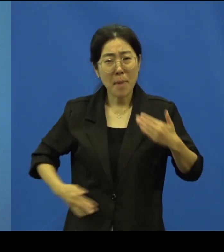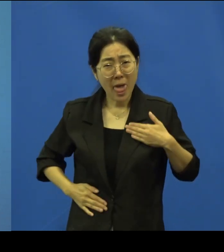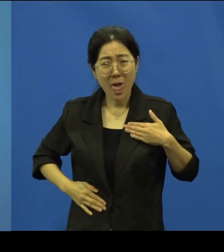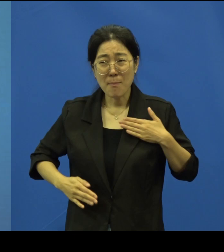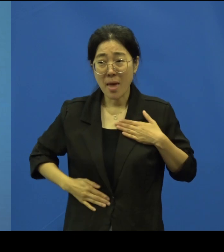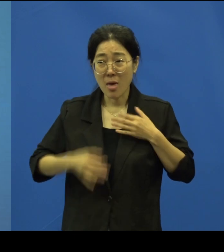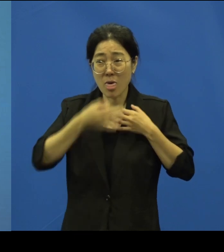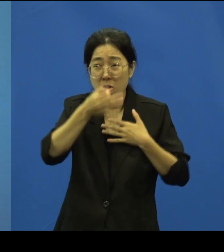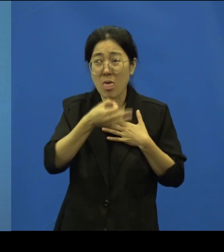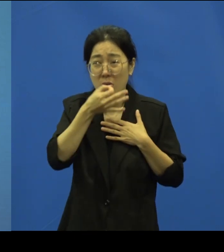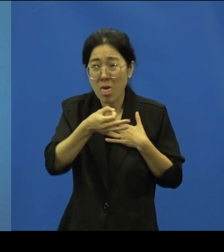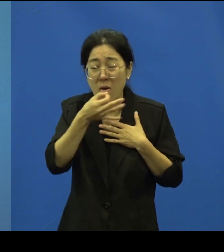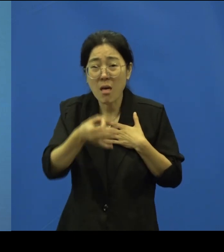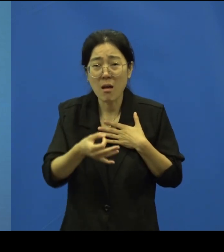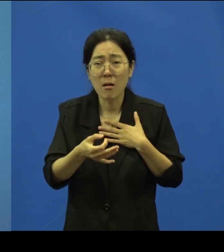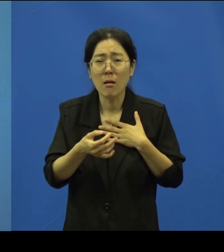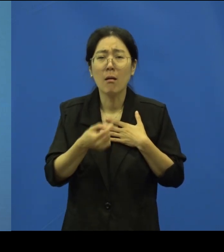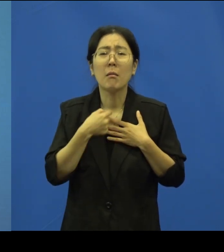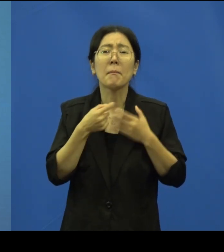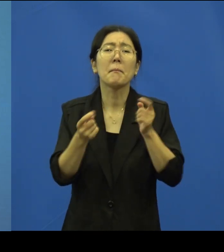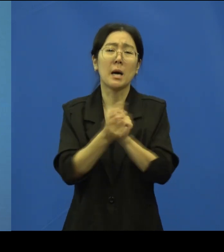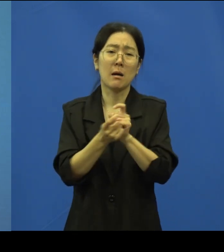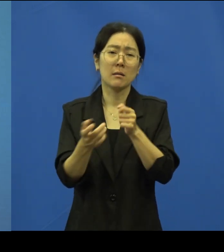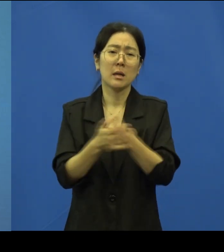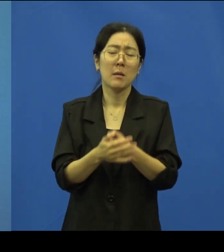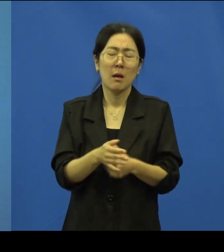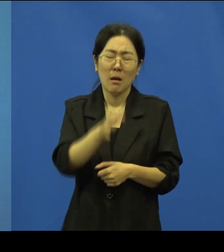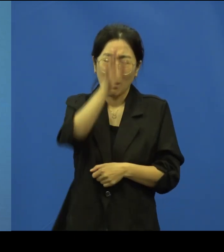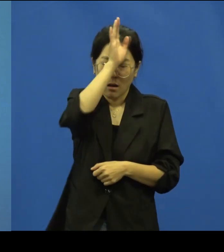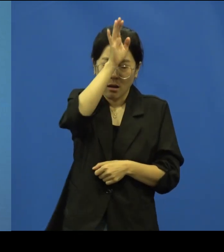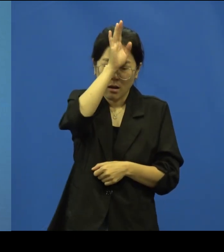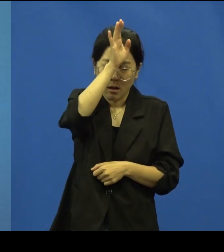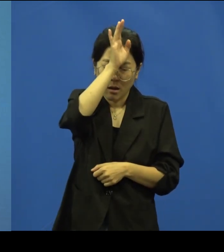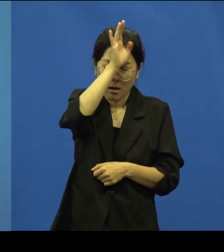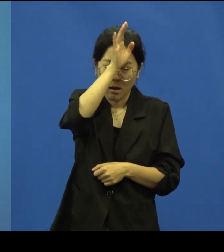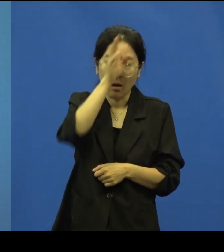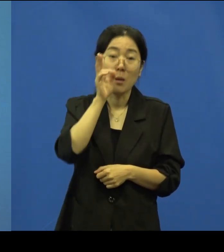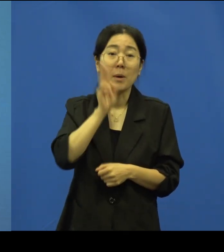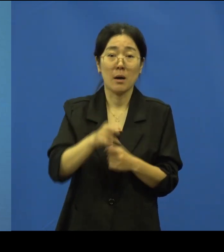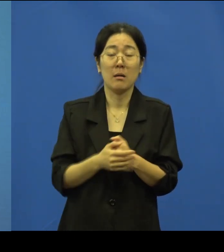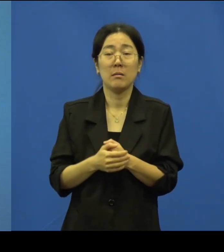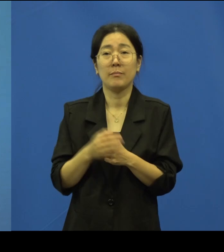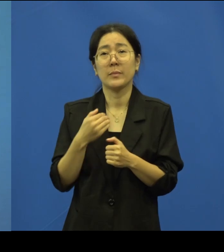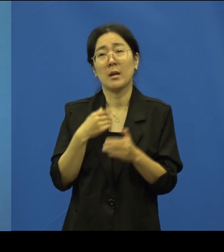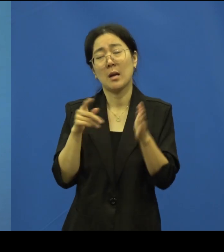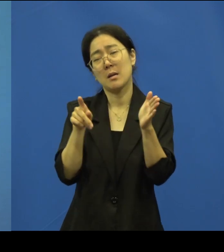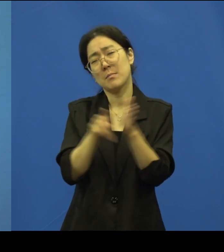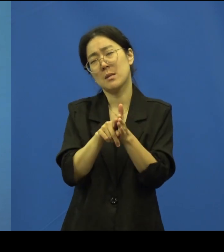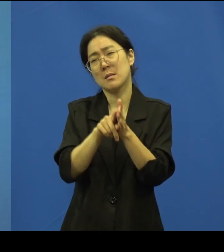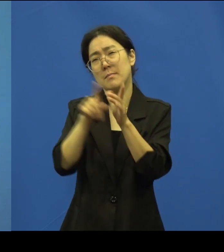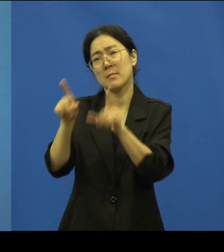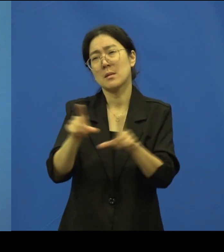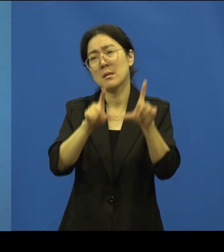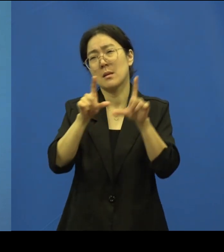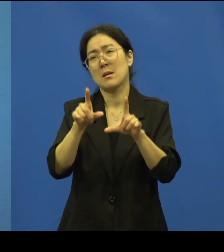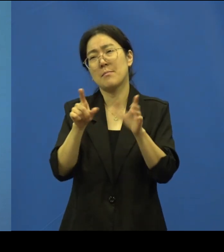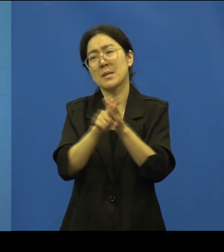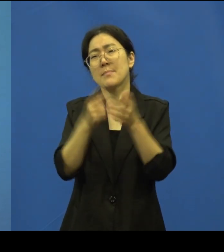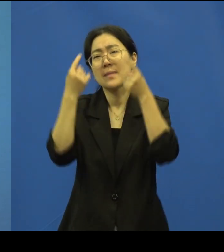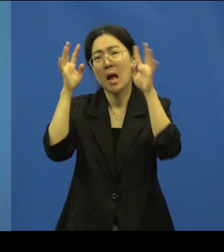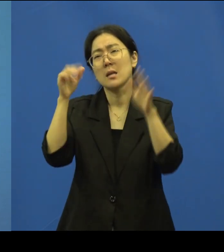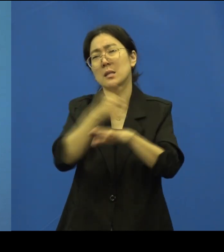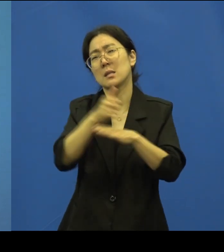좋고 후유증으로 많은 고통을 겪었는데, 그때 제가 신학교 다닐 때 가장 부러워했던